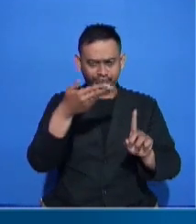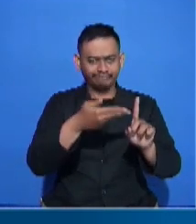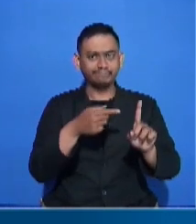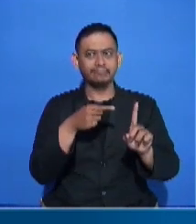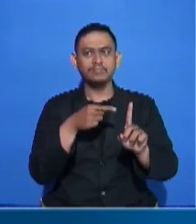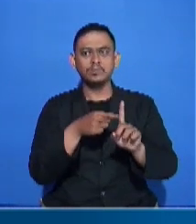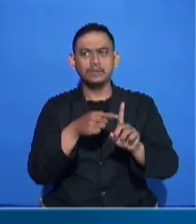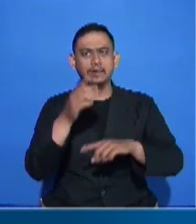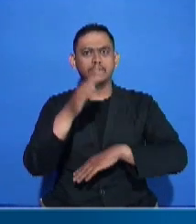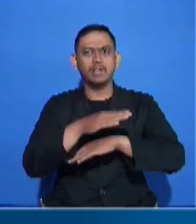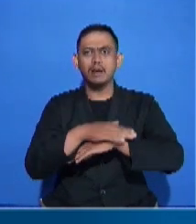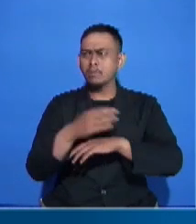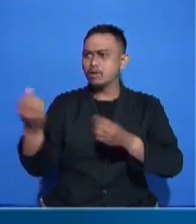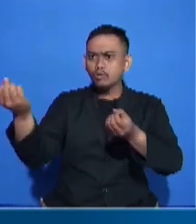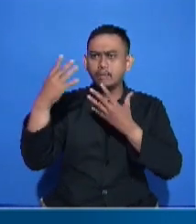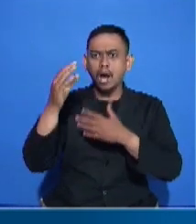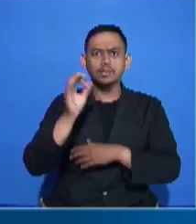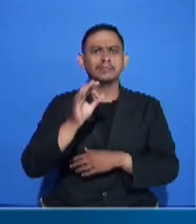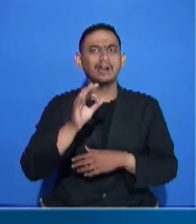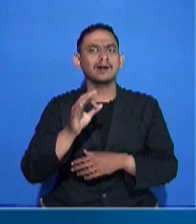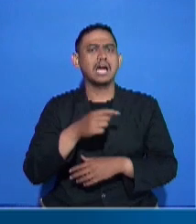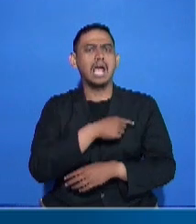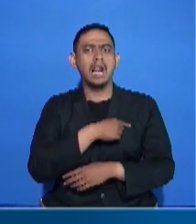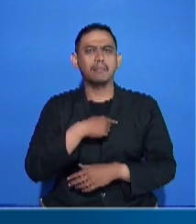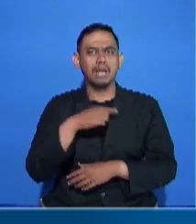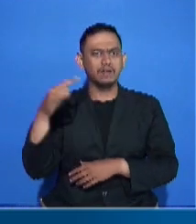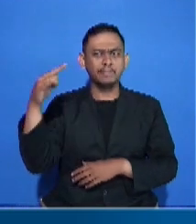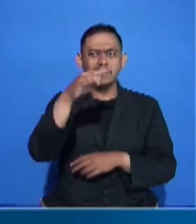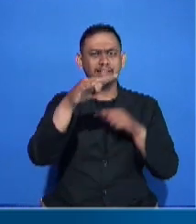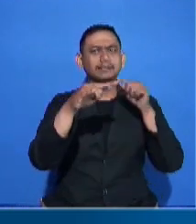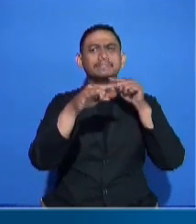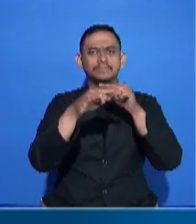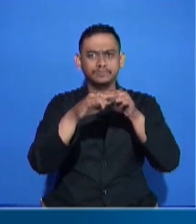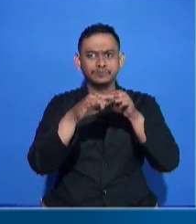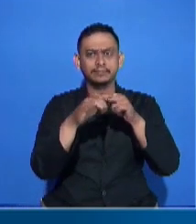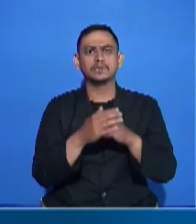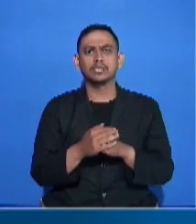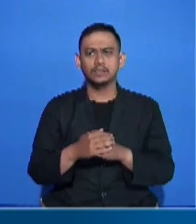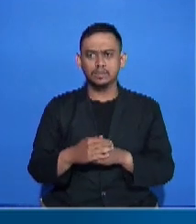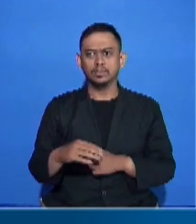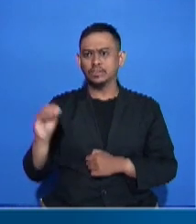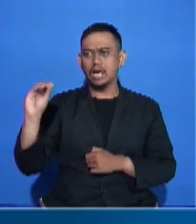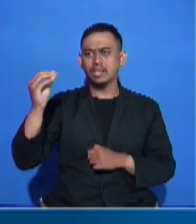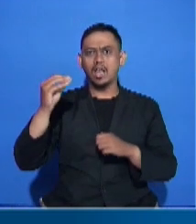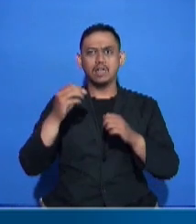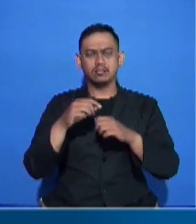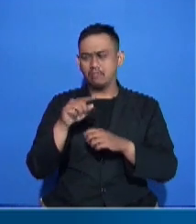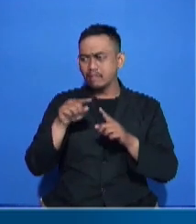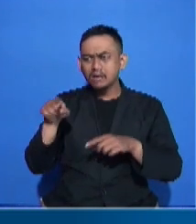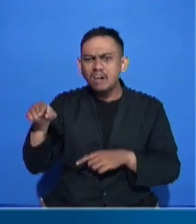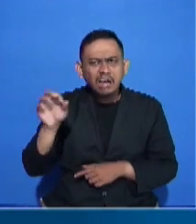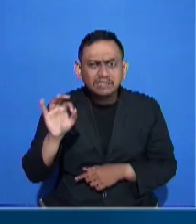bahkan namanya tidak ada dalam manifest pesawat dari Istanbul ke Jakarta kontak terakhir dilakukan pihak keluarga